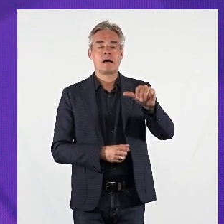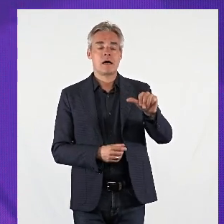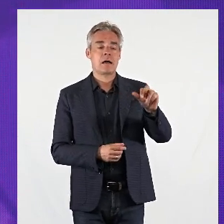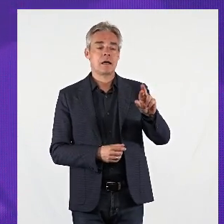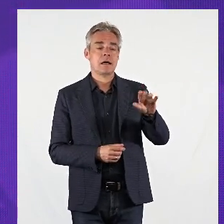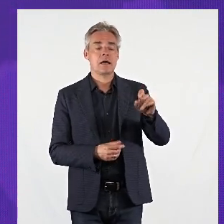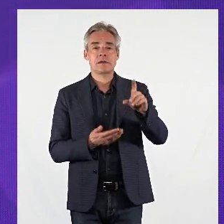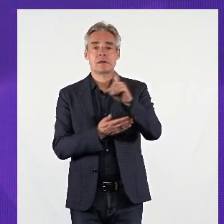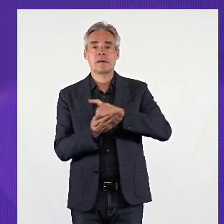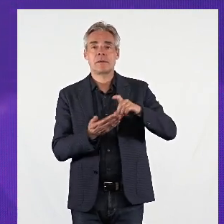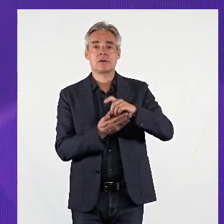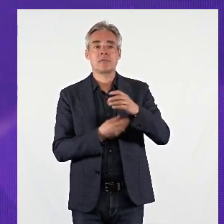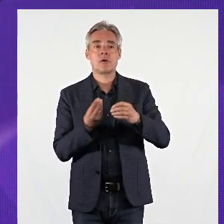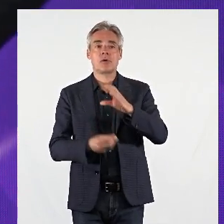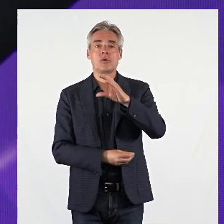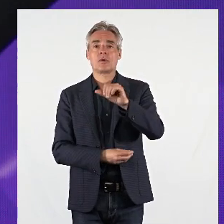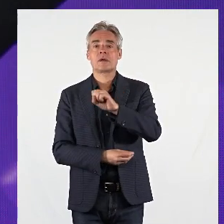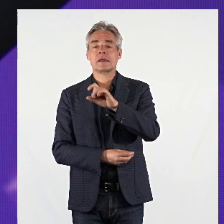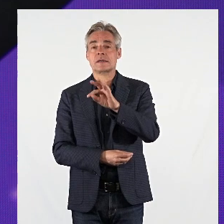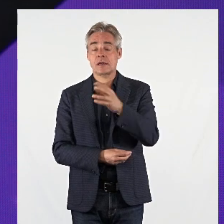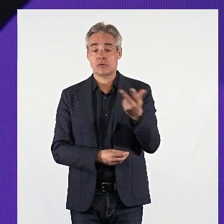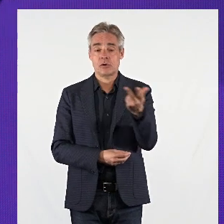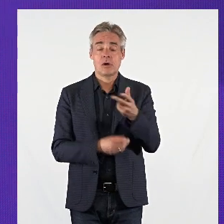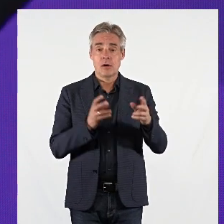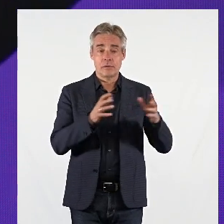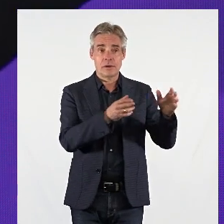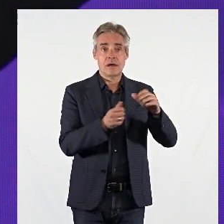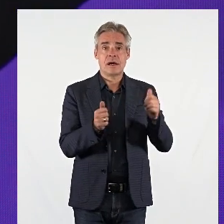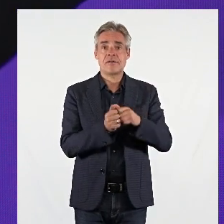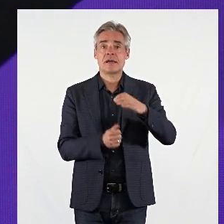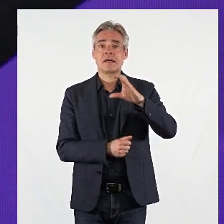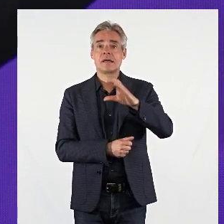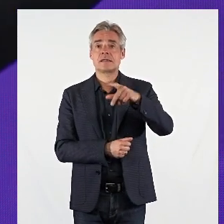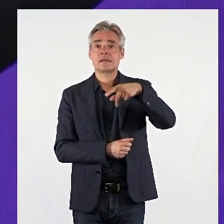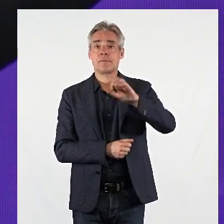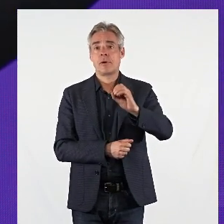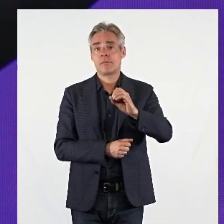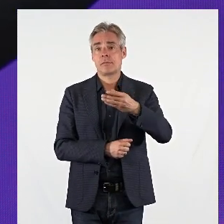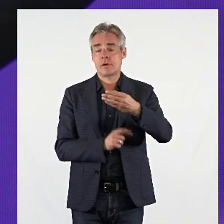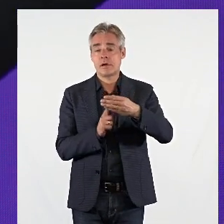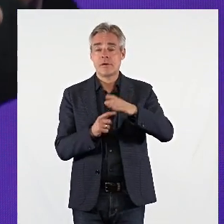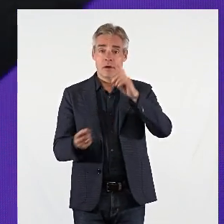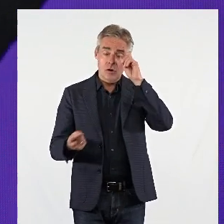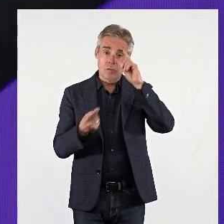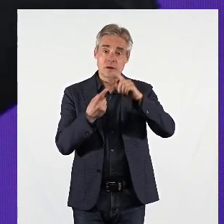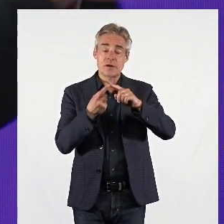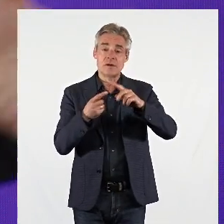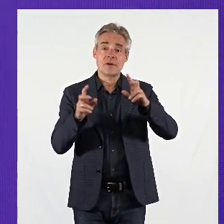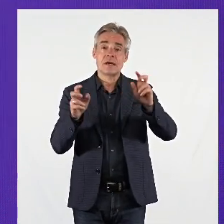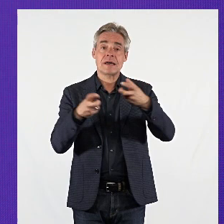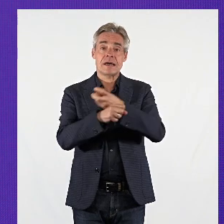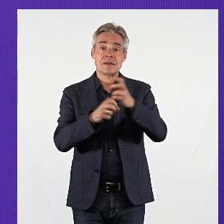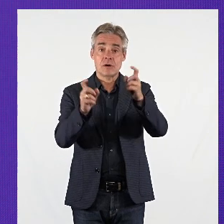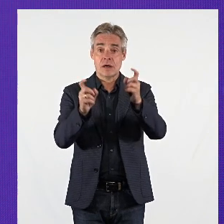départements, les CARSAT pourraient s'entendre pour que dans le cadre des CEPOM et en présence d'objectifs de réduction des risques qui